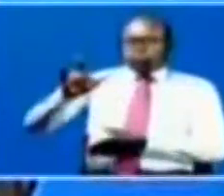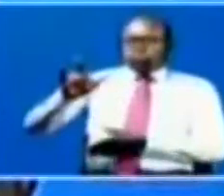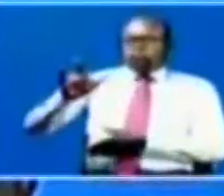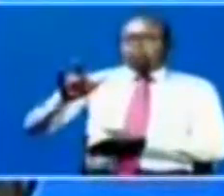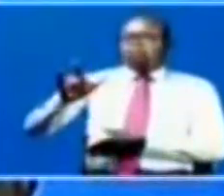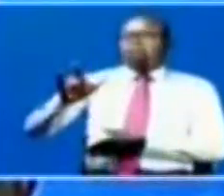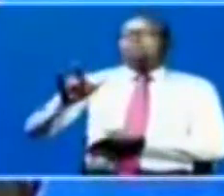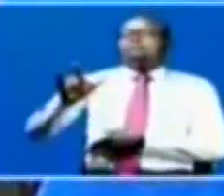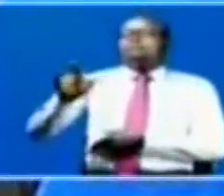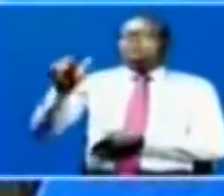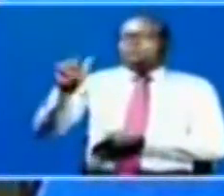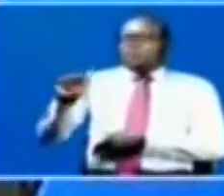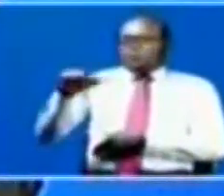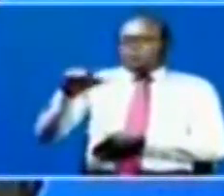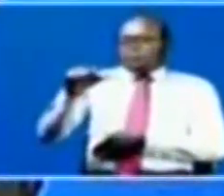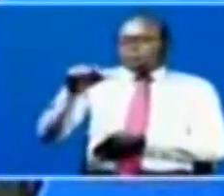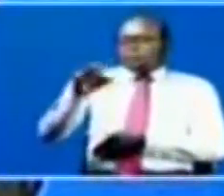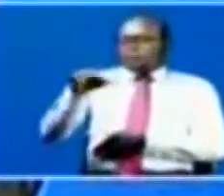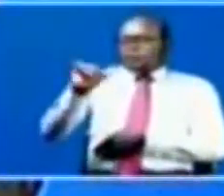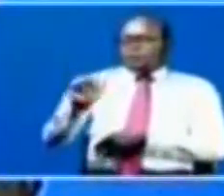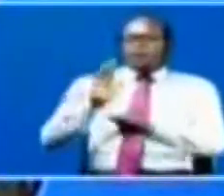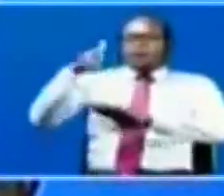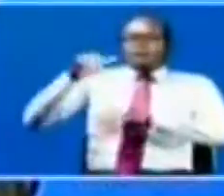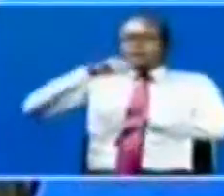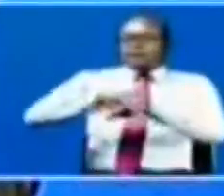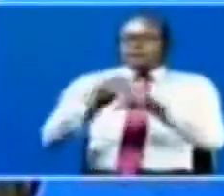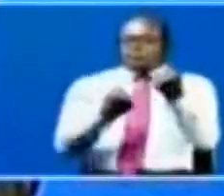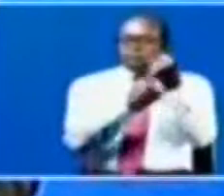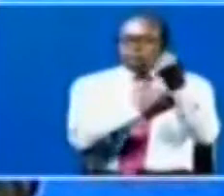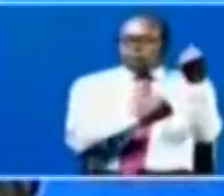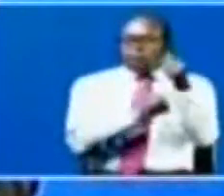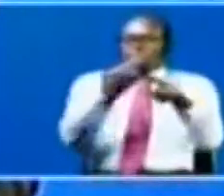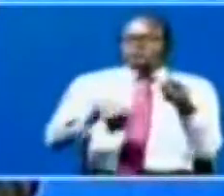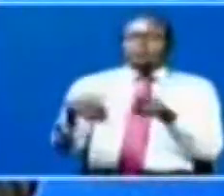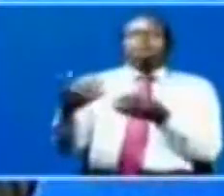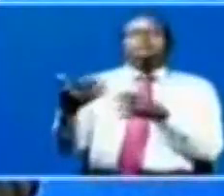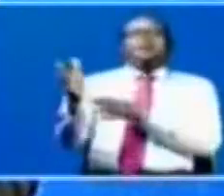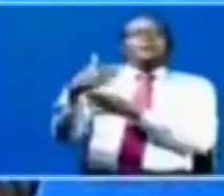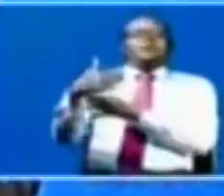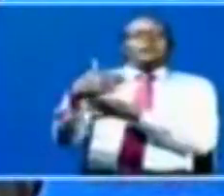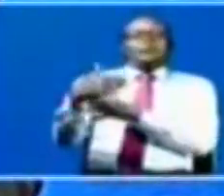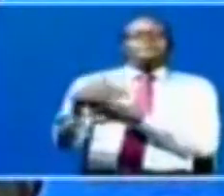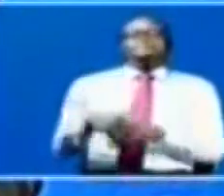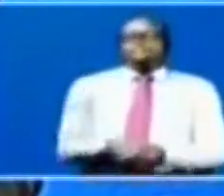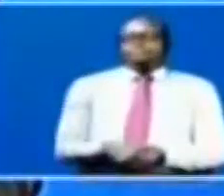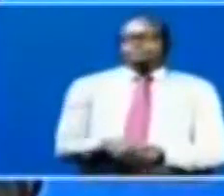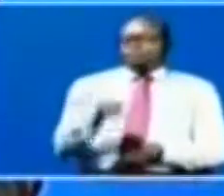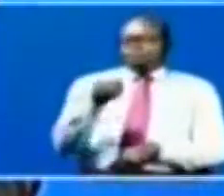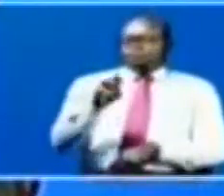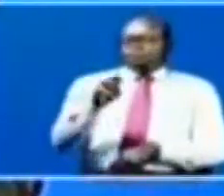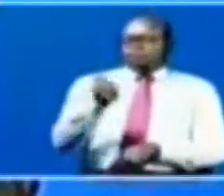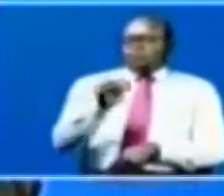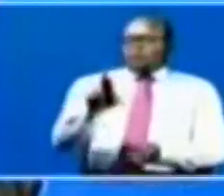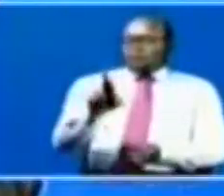taifa la Algeria kwa masomo ya juu baada ya kupata ufadhili kutoka kwa ubalozi wa taifa hilo humu nchini. Omar Abdi na